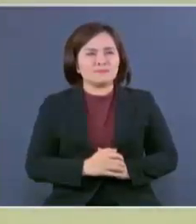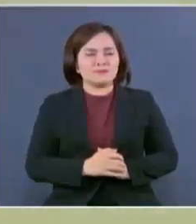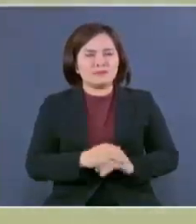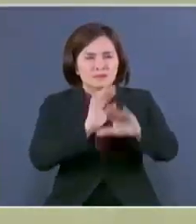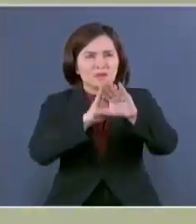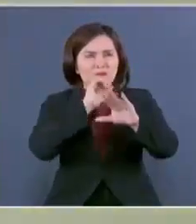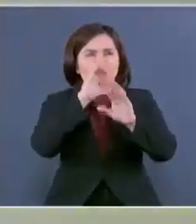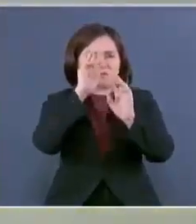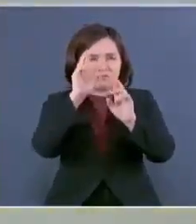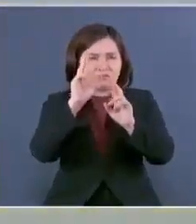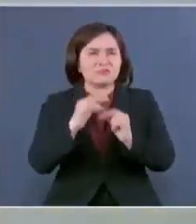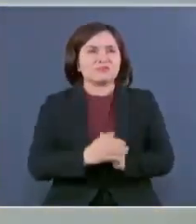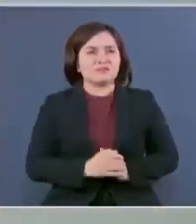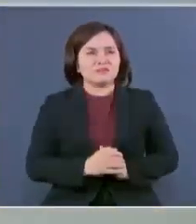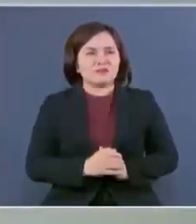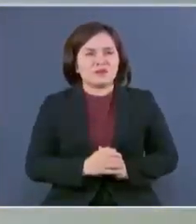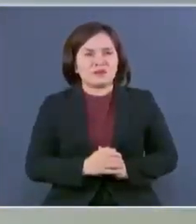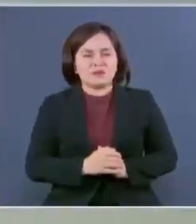ระวัง